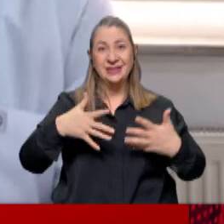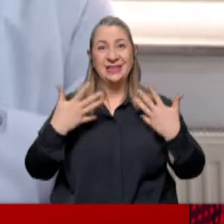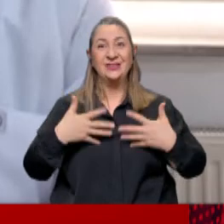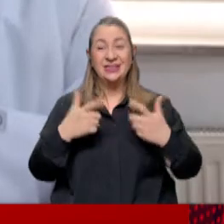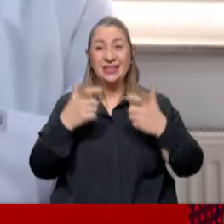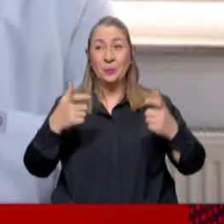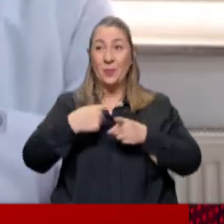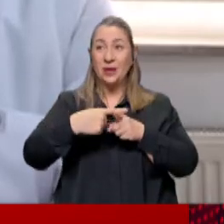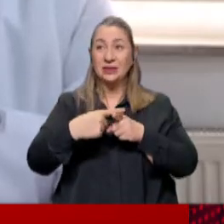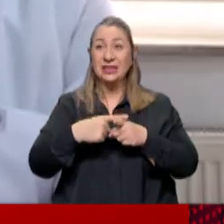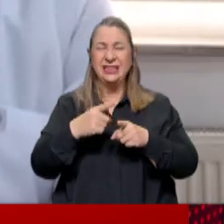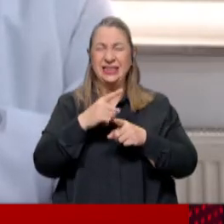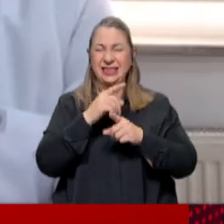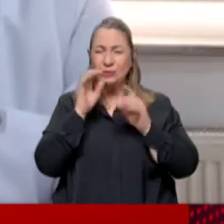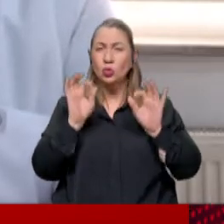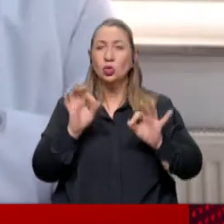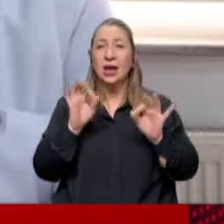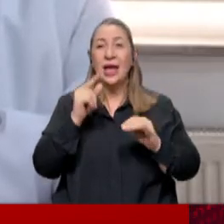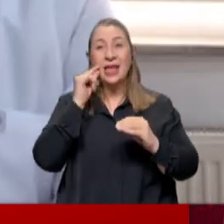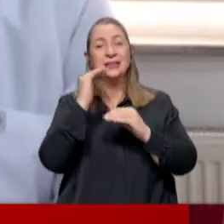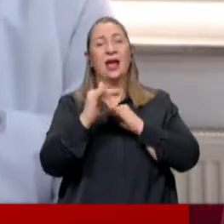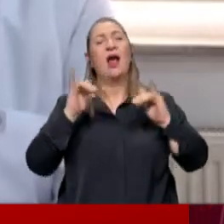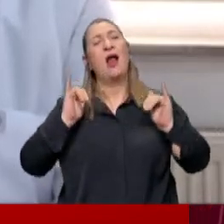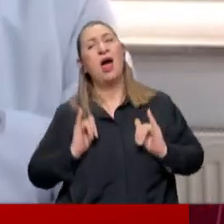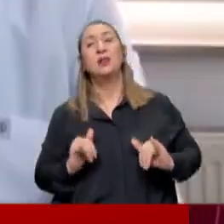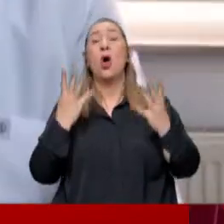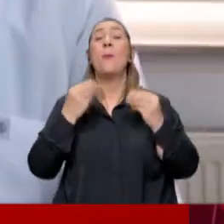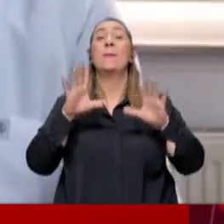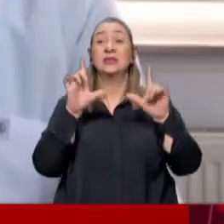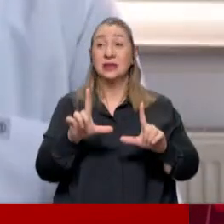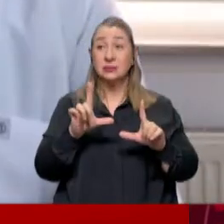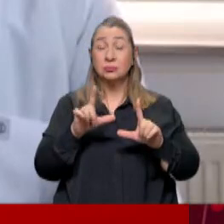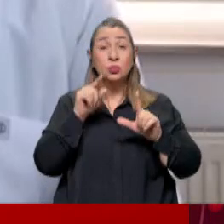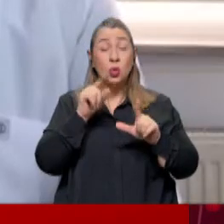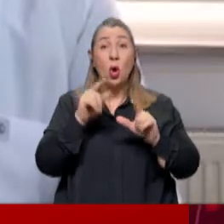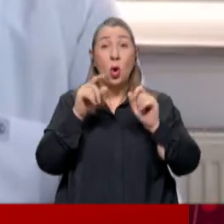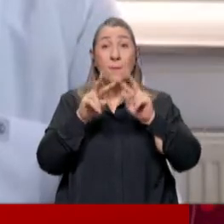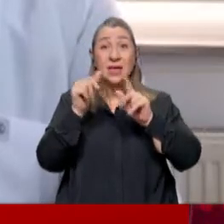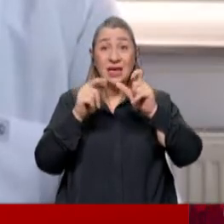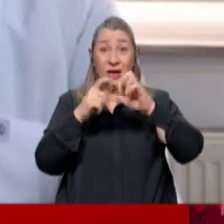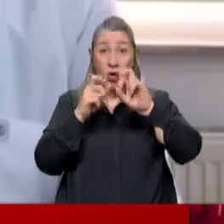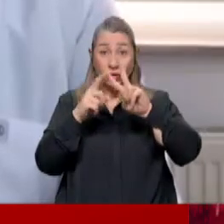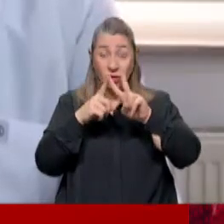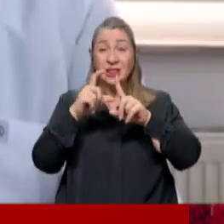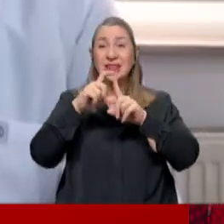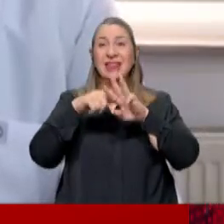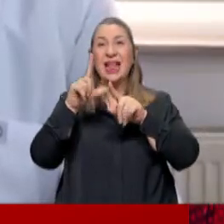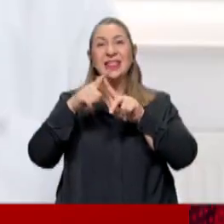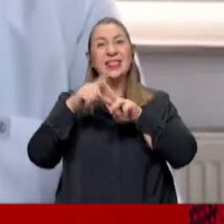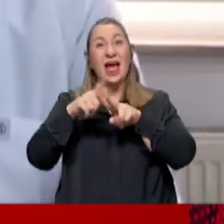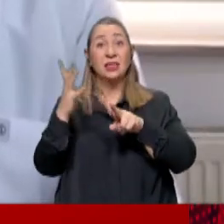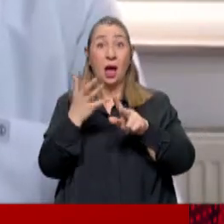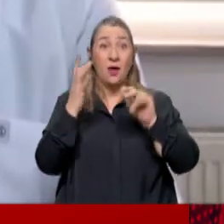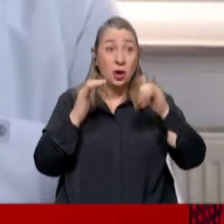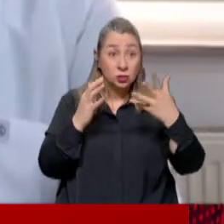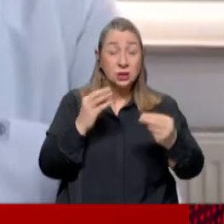gelişmeleri paylaşmamız kesinlikle İnsanlarda bir rehavet oluşturmamalı. Tüm yayınlar omikron delta'ya göre daha hafif seyrettiğini gösterse de